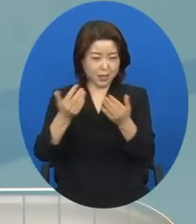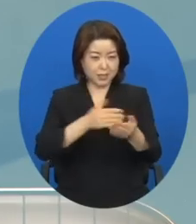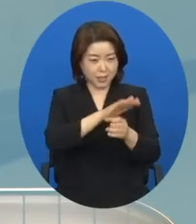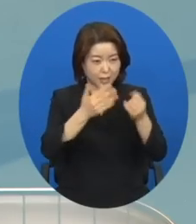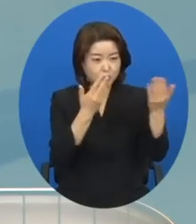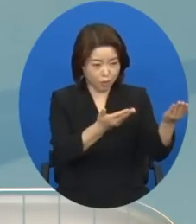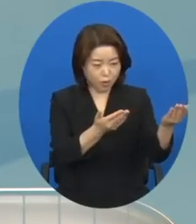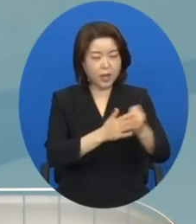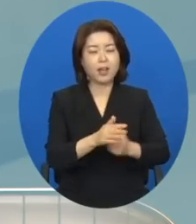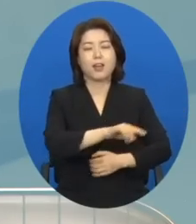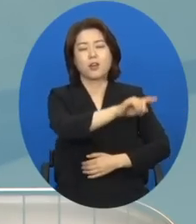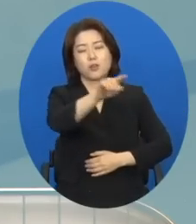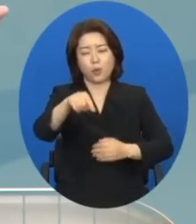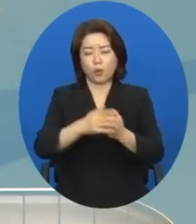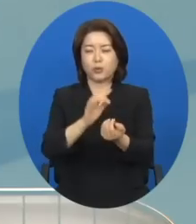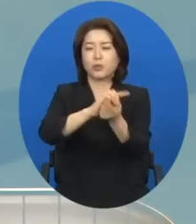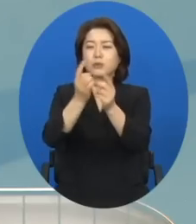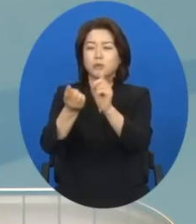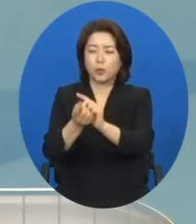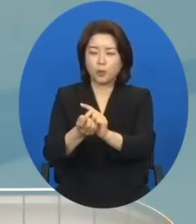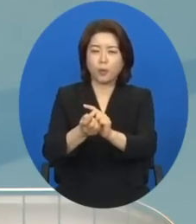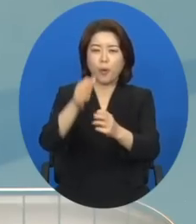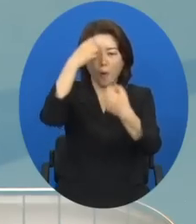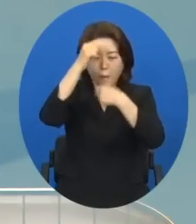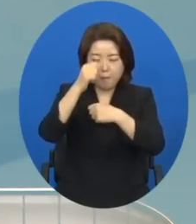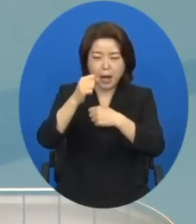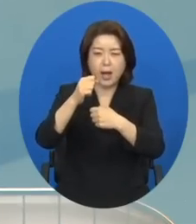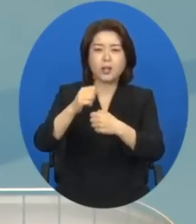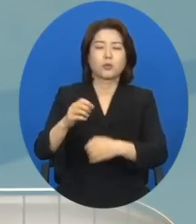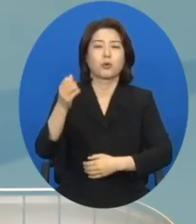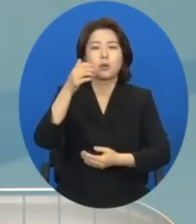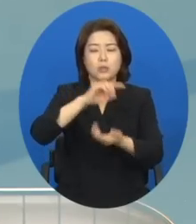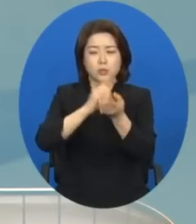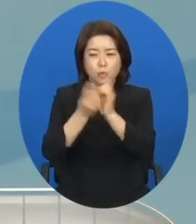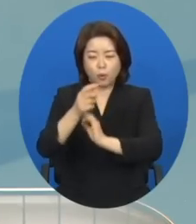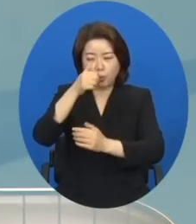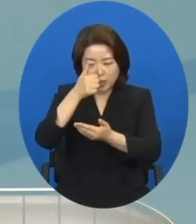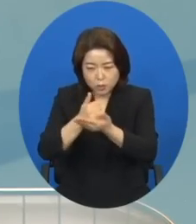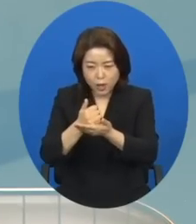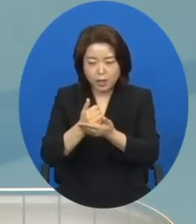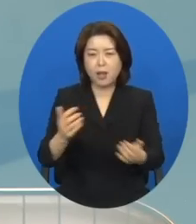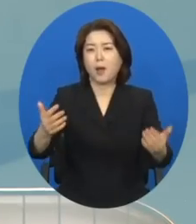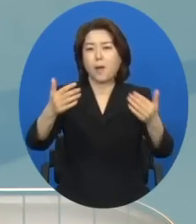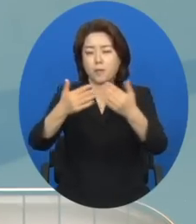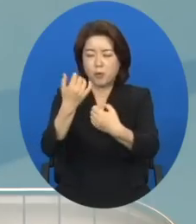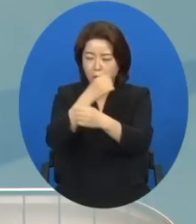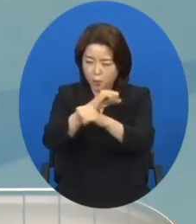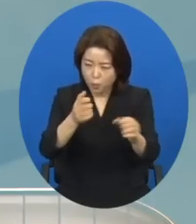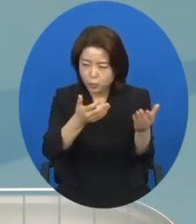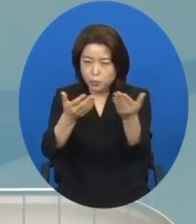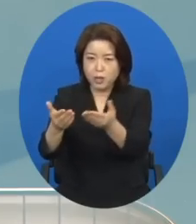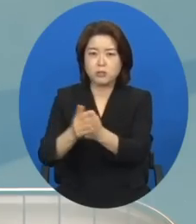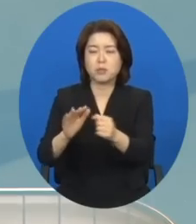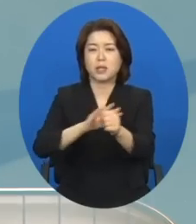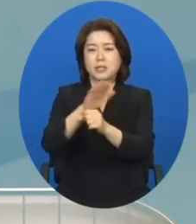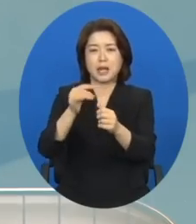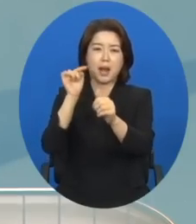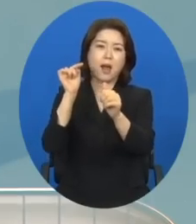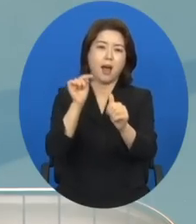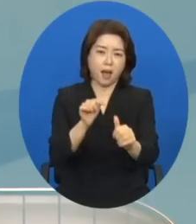서로 그렇게 서로의 발을, 서로의 그 죄를 품으며 용서하며